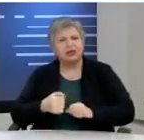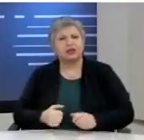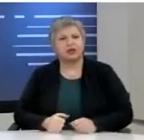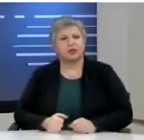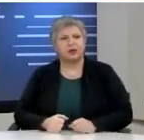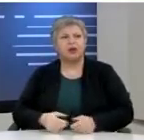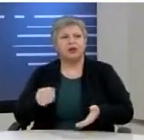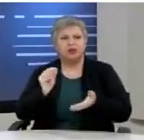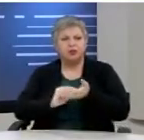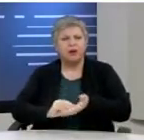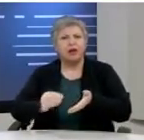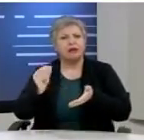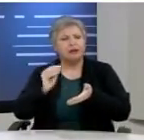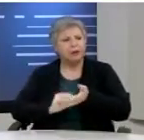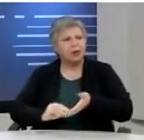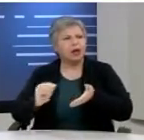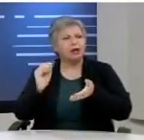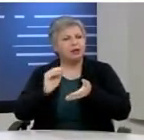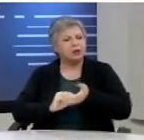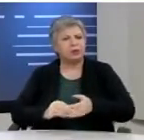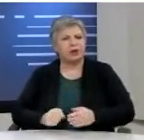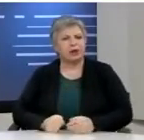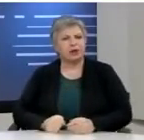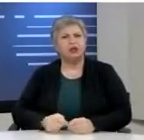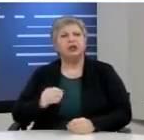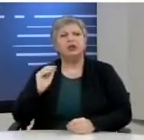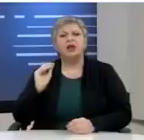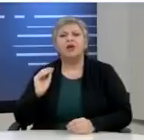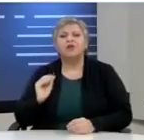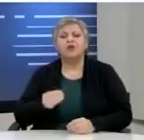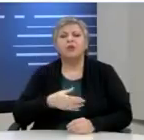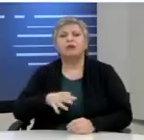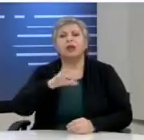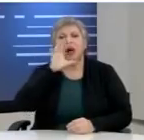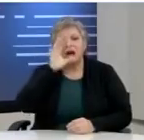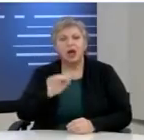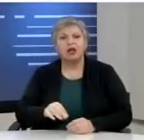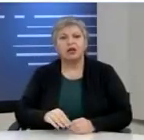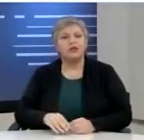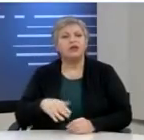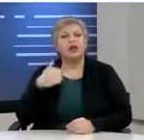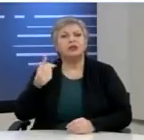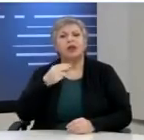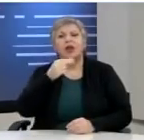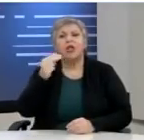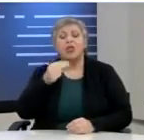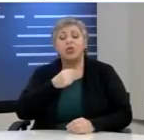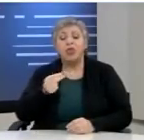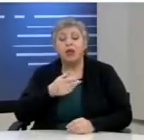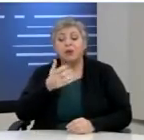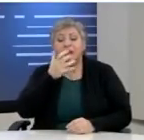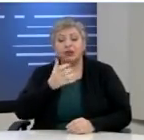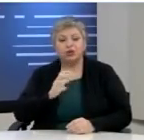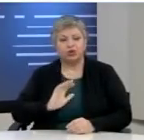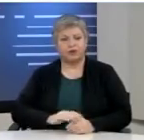καταναλώναμε από το να προσανατολιστούμε στα πραγματικά μεγάλα εθνικά ζητήματα που δεν είναι στο Βορρά. Τελείωσε αυτό το